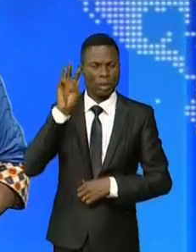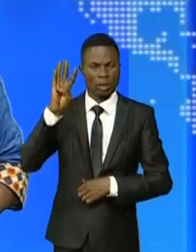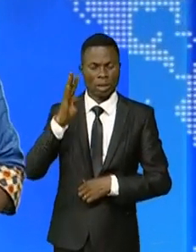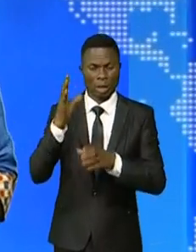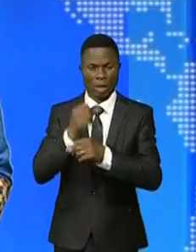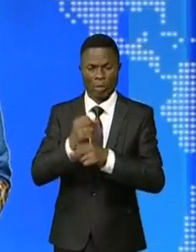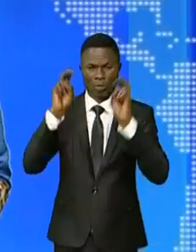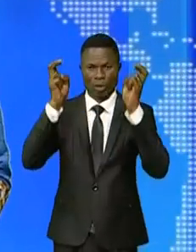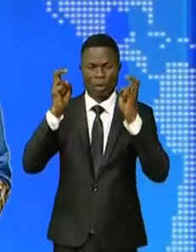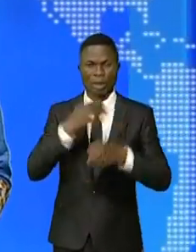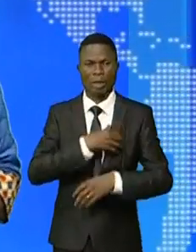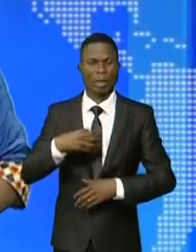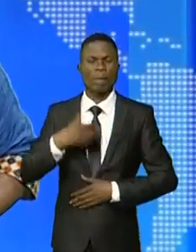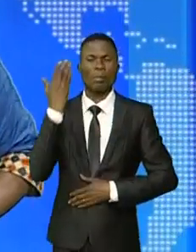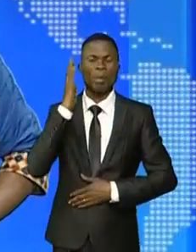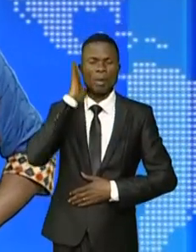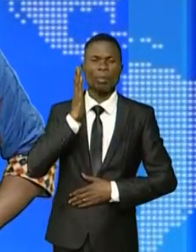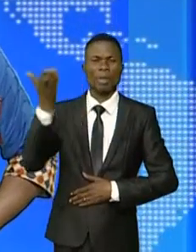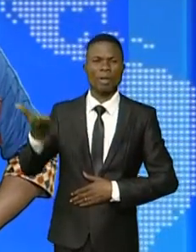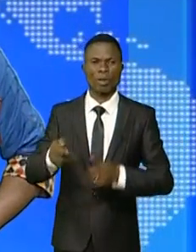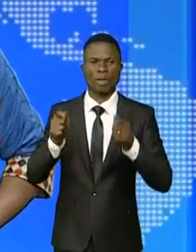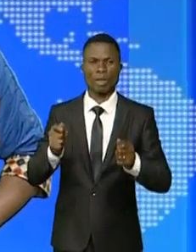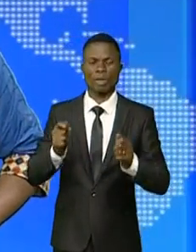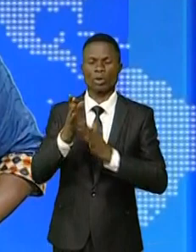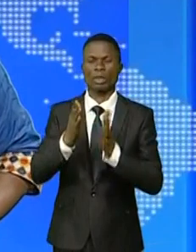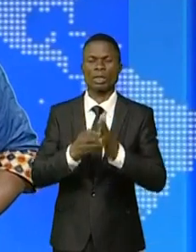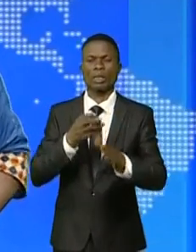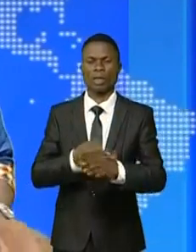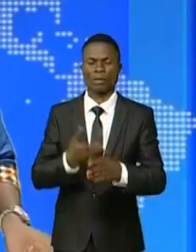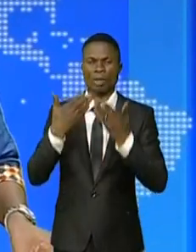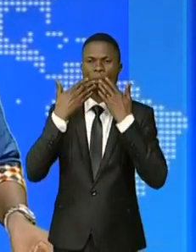les titres. Madame, Messieurs, bonsoir et bienvenue à cette édition de 19h.